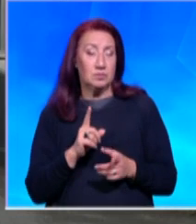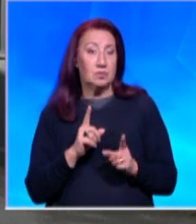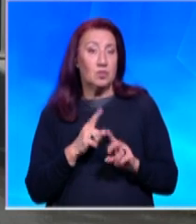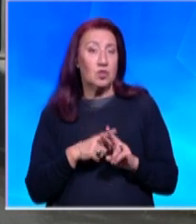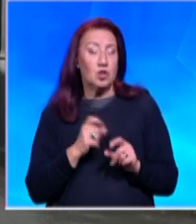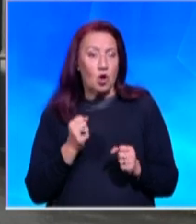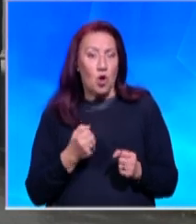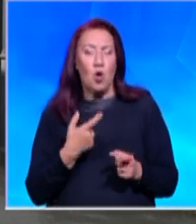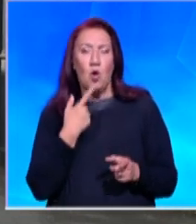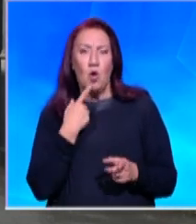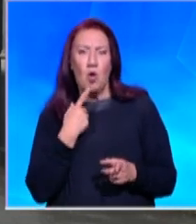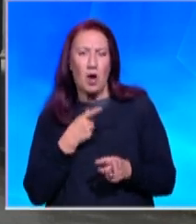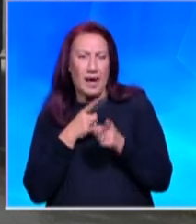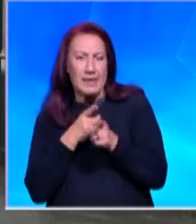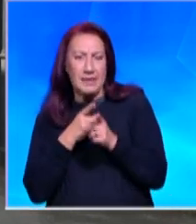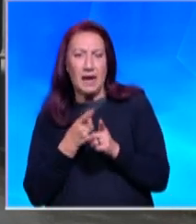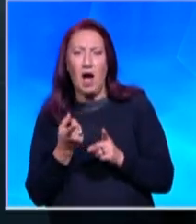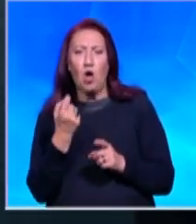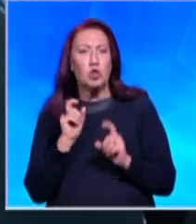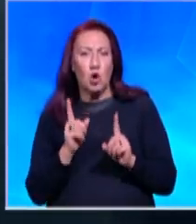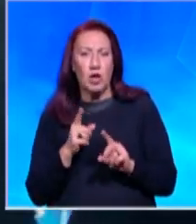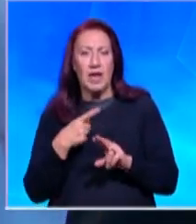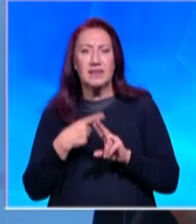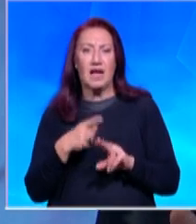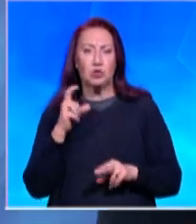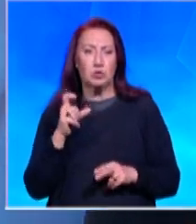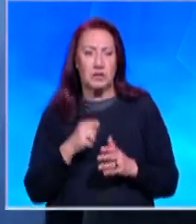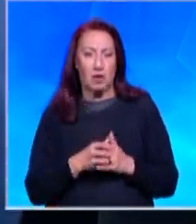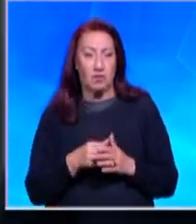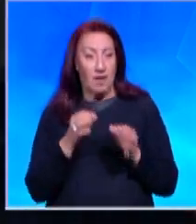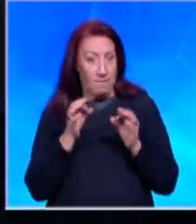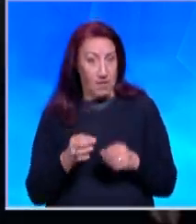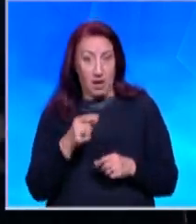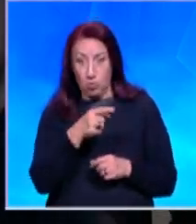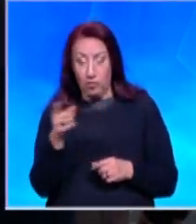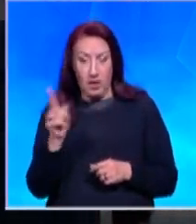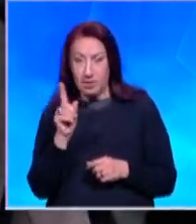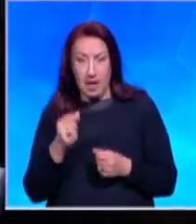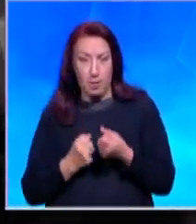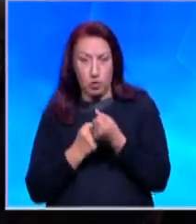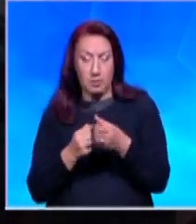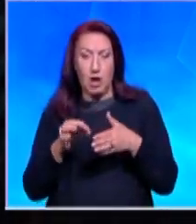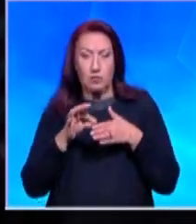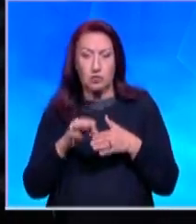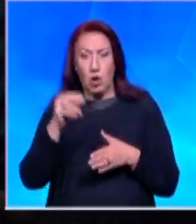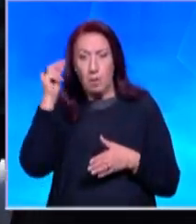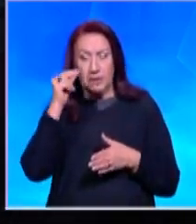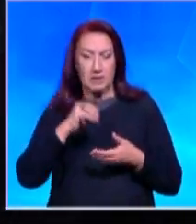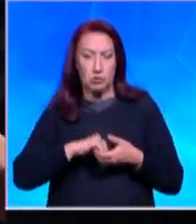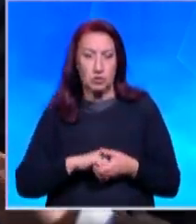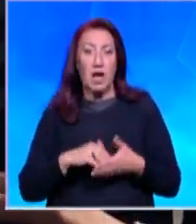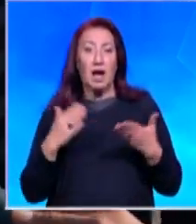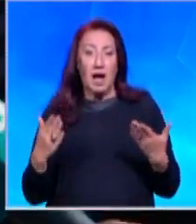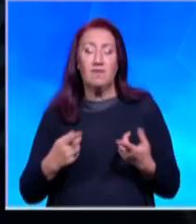съюз, обаче дойде от Наско Сираков. Верно ли, че сте казали, че не подкрепяте ръководството на футболния съюз горе на заседанието? Каквото съм го казал